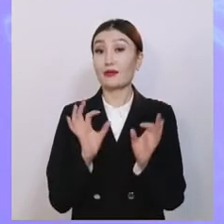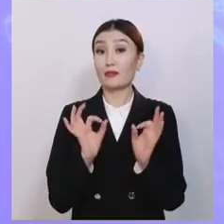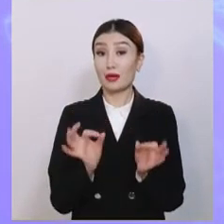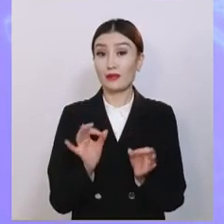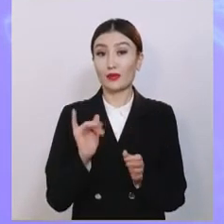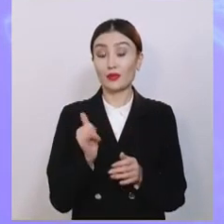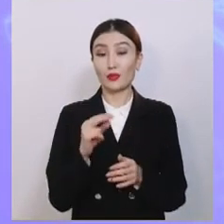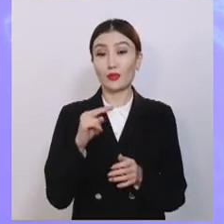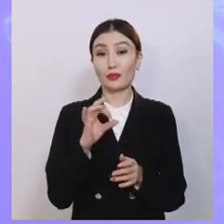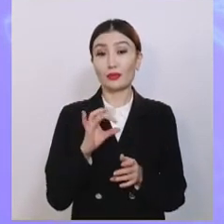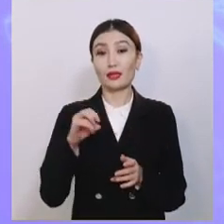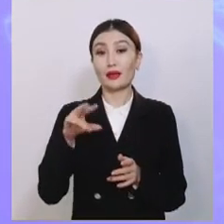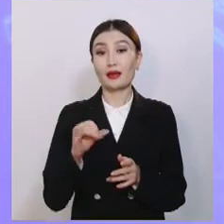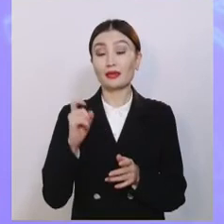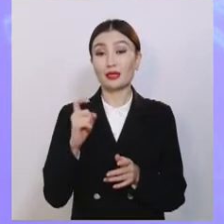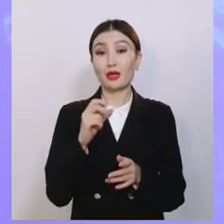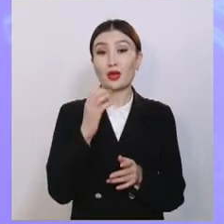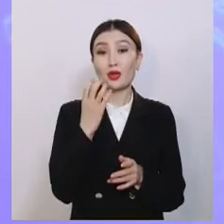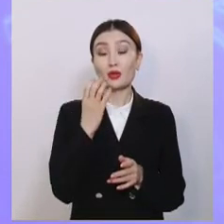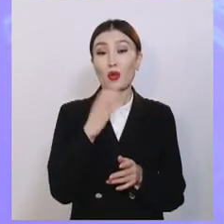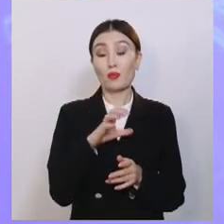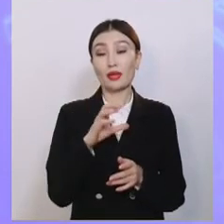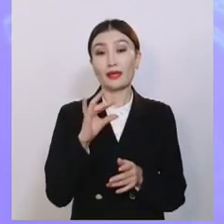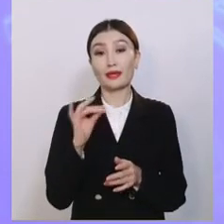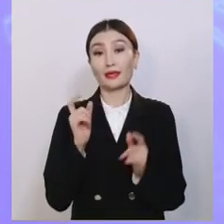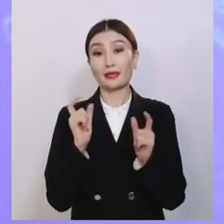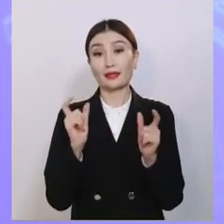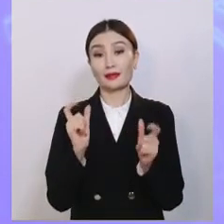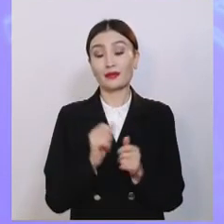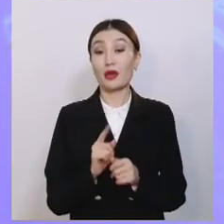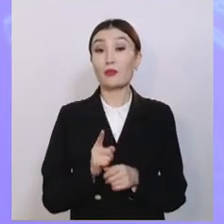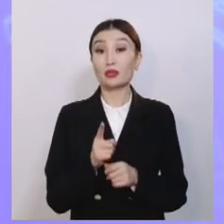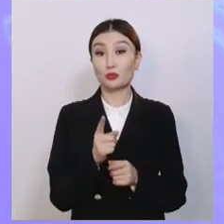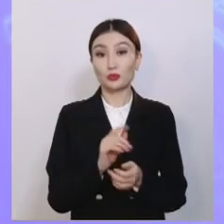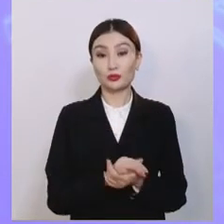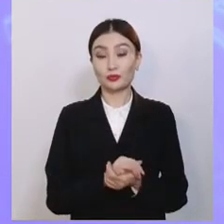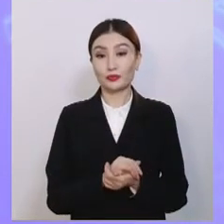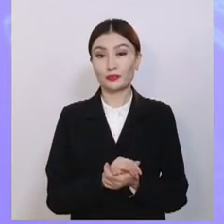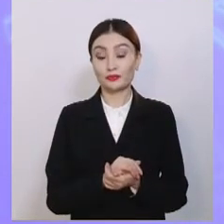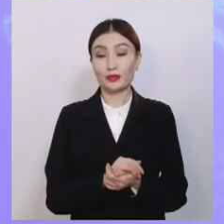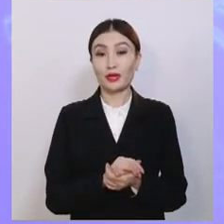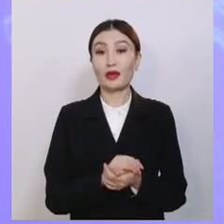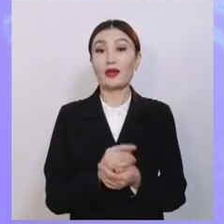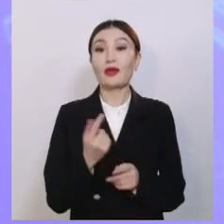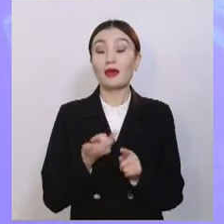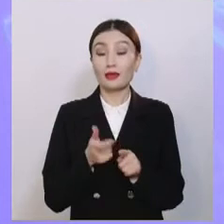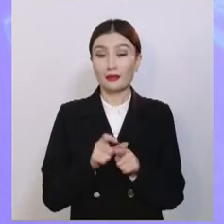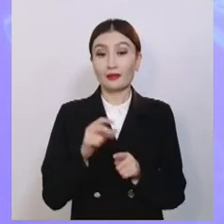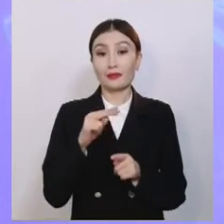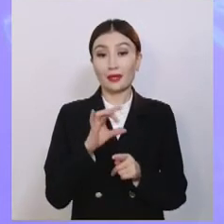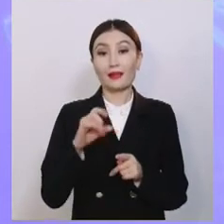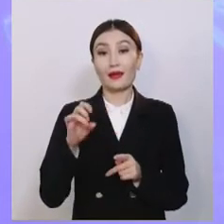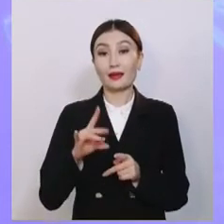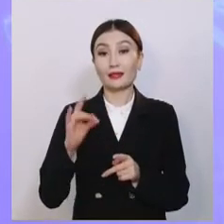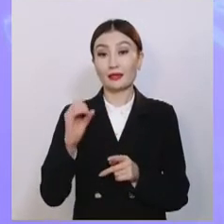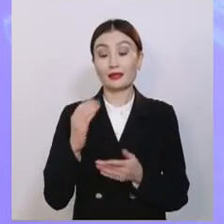Правильно, у прилагательных теплые и крикливые. А почему? Да потому что эти